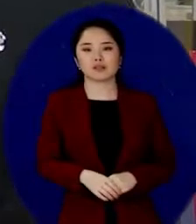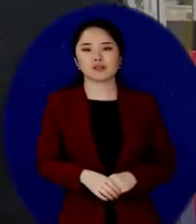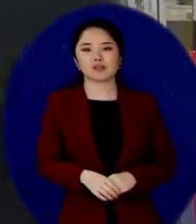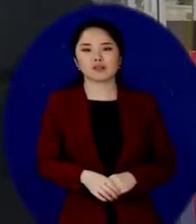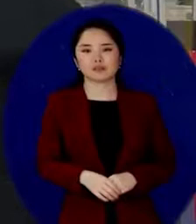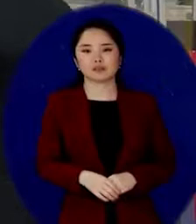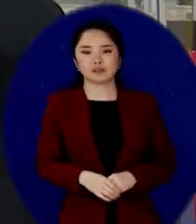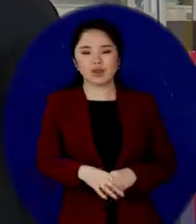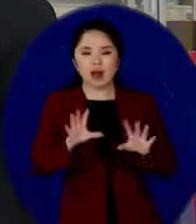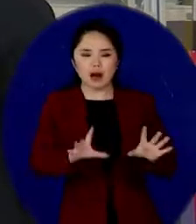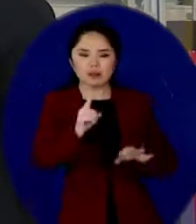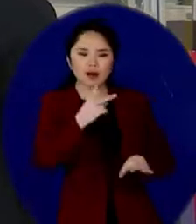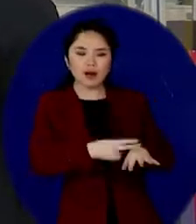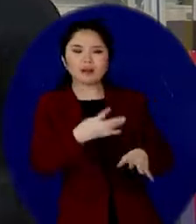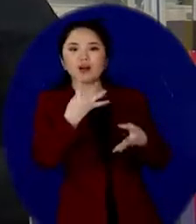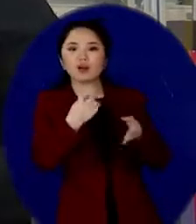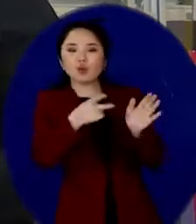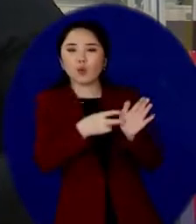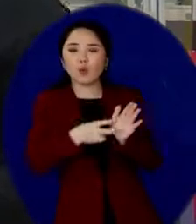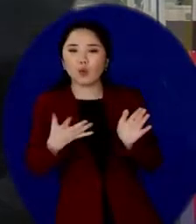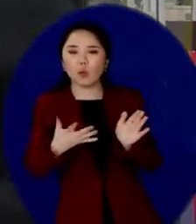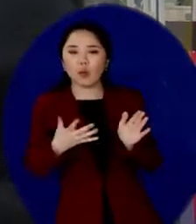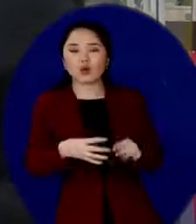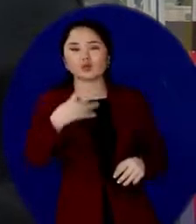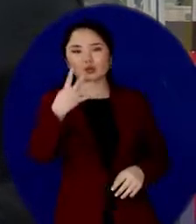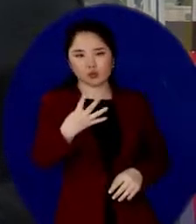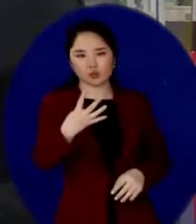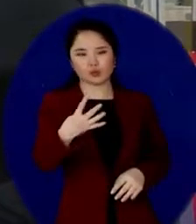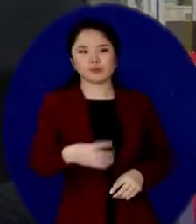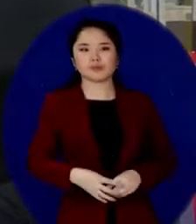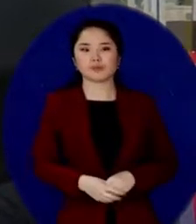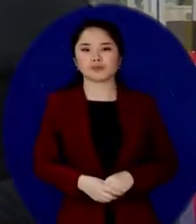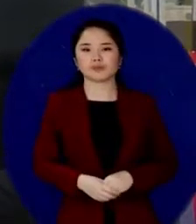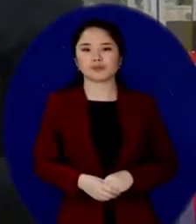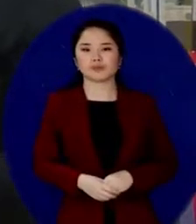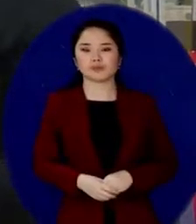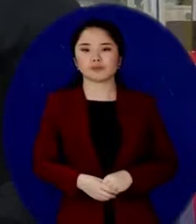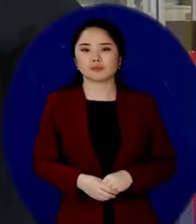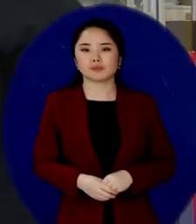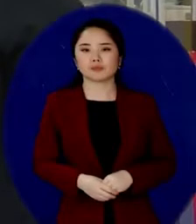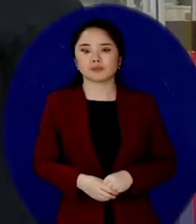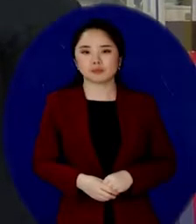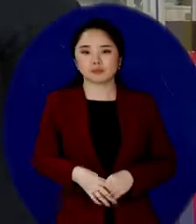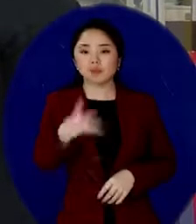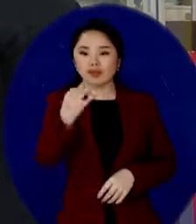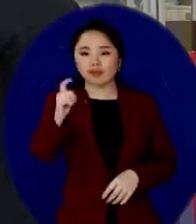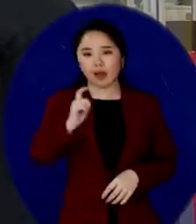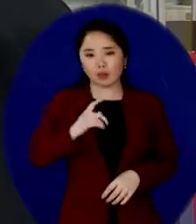11 харандаа хэд хуваалаа? 4 4 хуваасан. Хэд